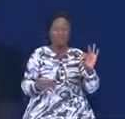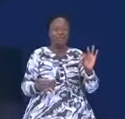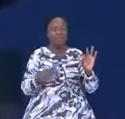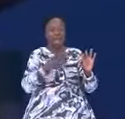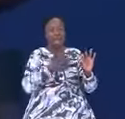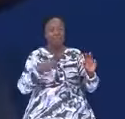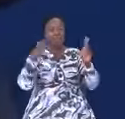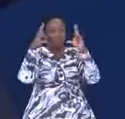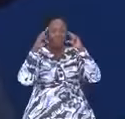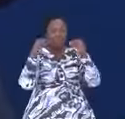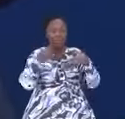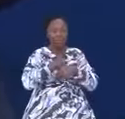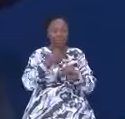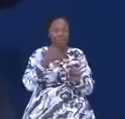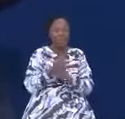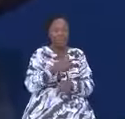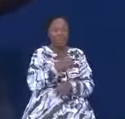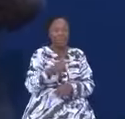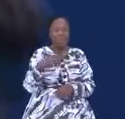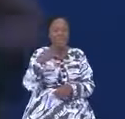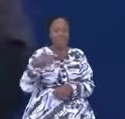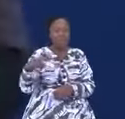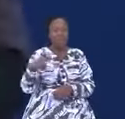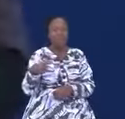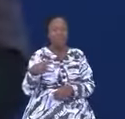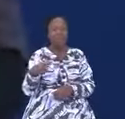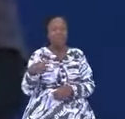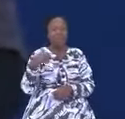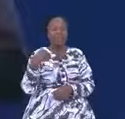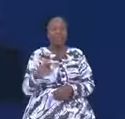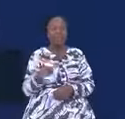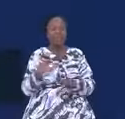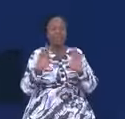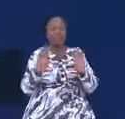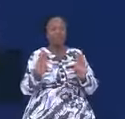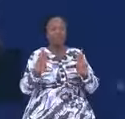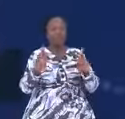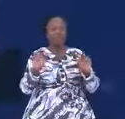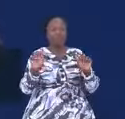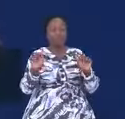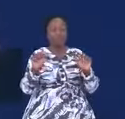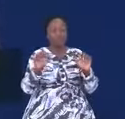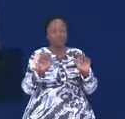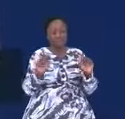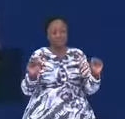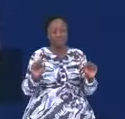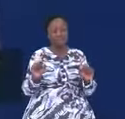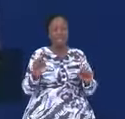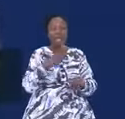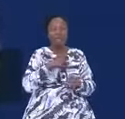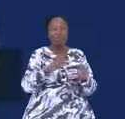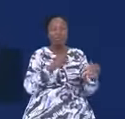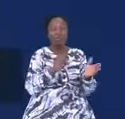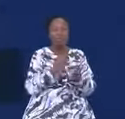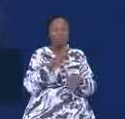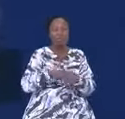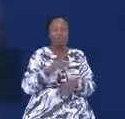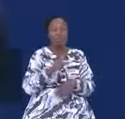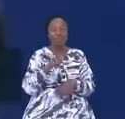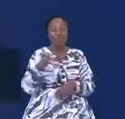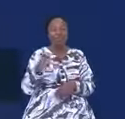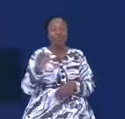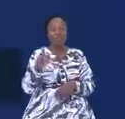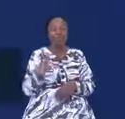d'airain et le place à une perche maintenant je dois vous expliquer quelque